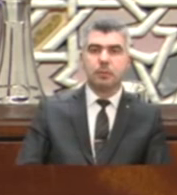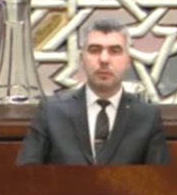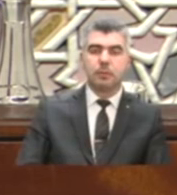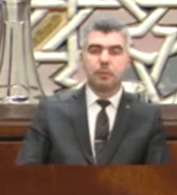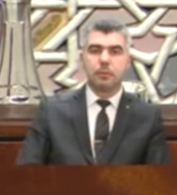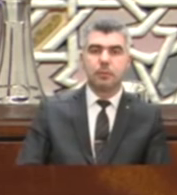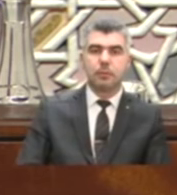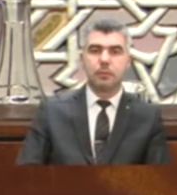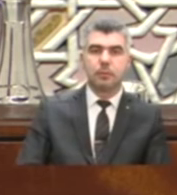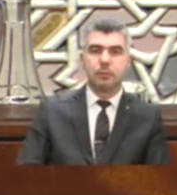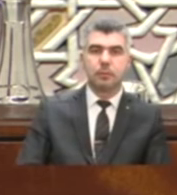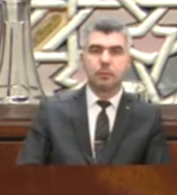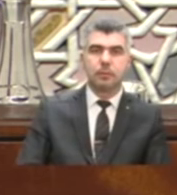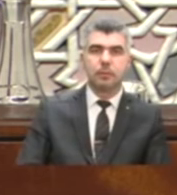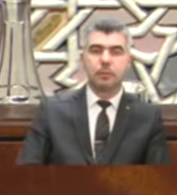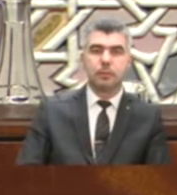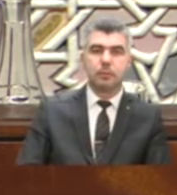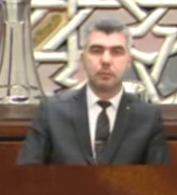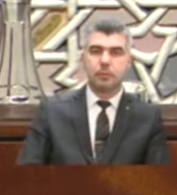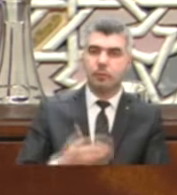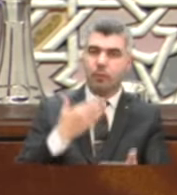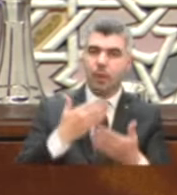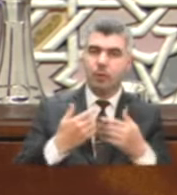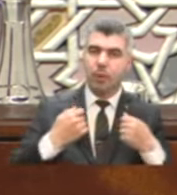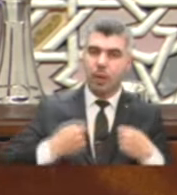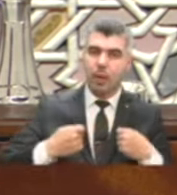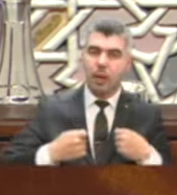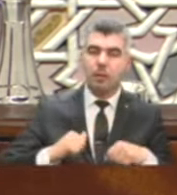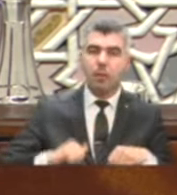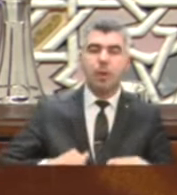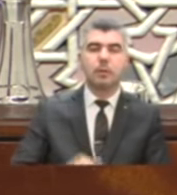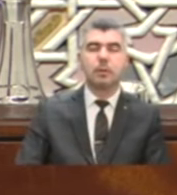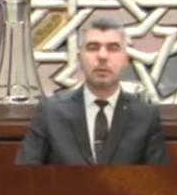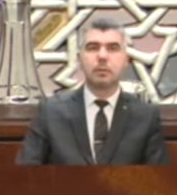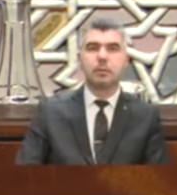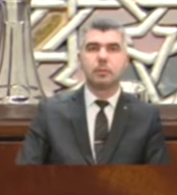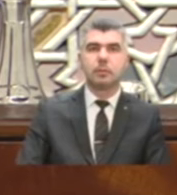سي الحسين بن طيب. شكرا سيد الرئيس. سيد الوزير،